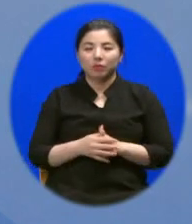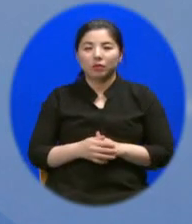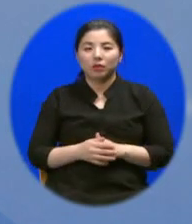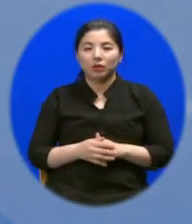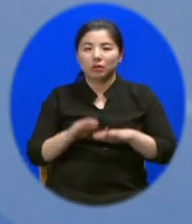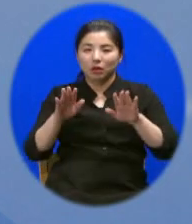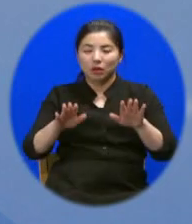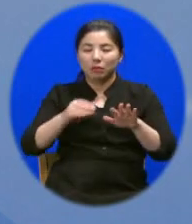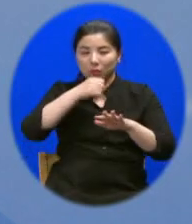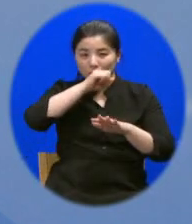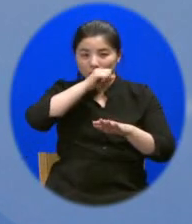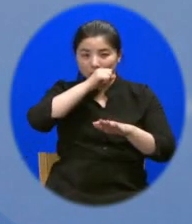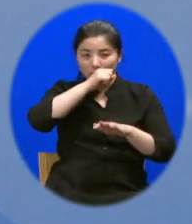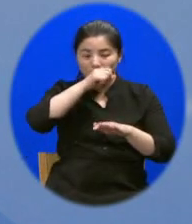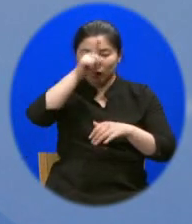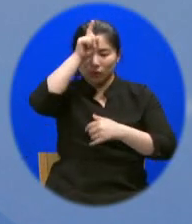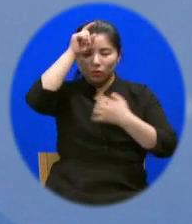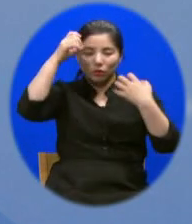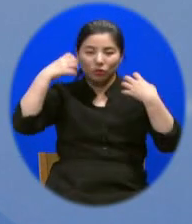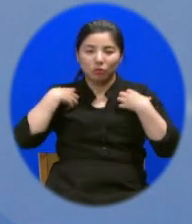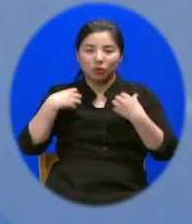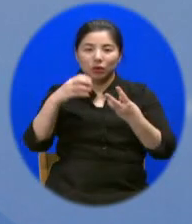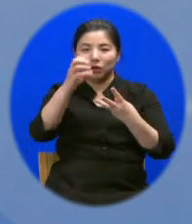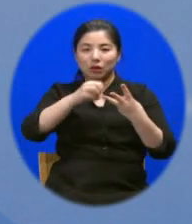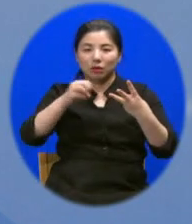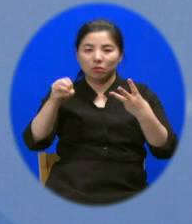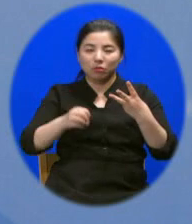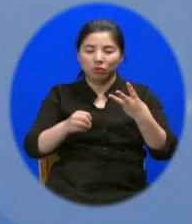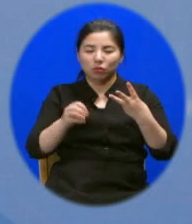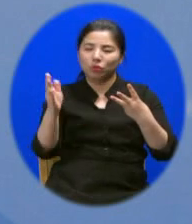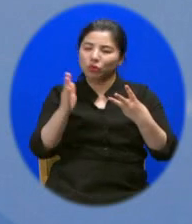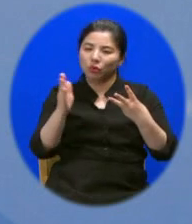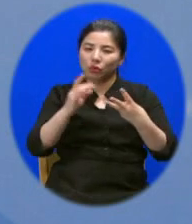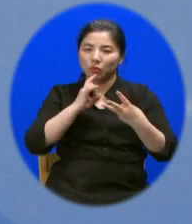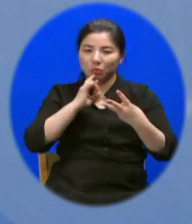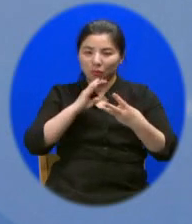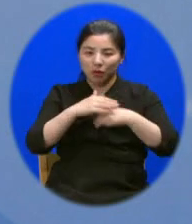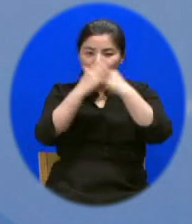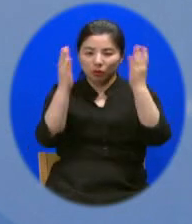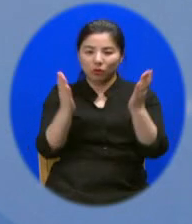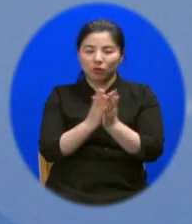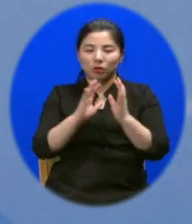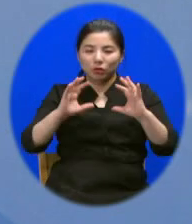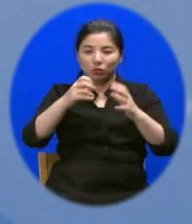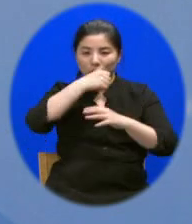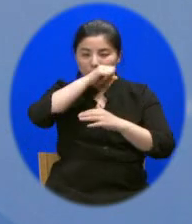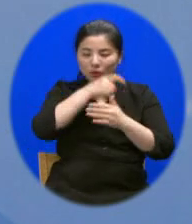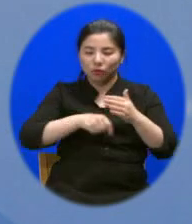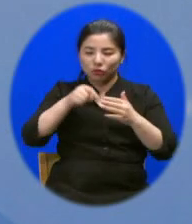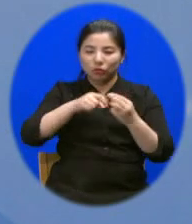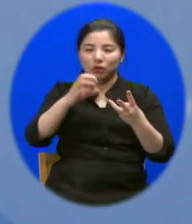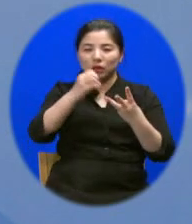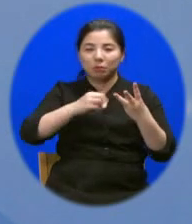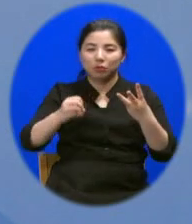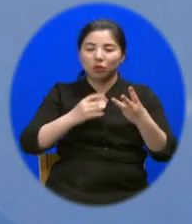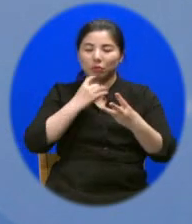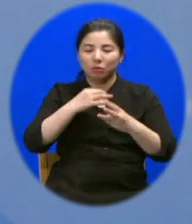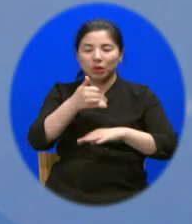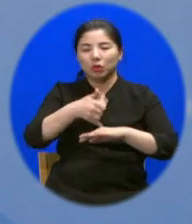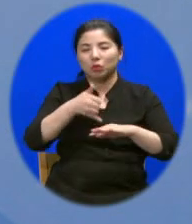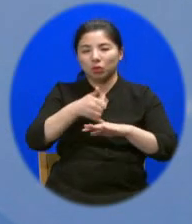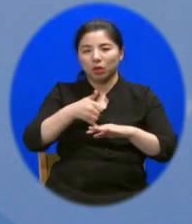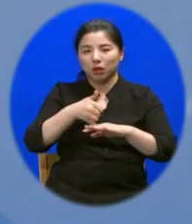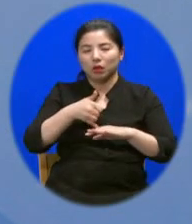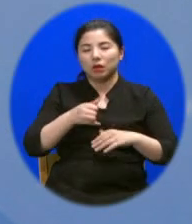예산안에서 정부는 3% 안팎의 예산만 전체 국가에선 중에 편성 하라고 했습니다 농민단체 에서